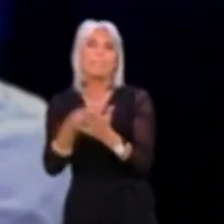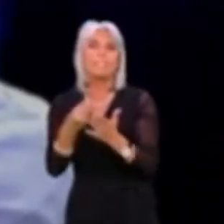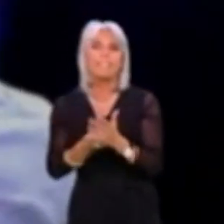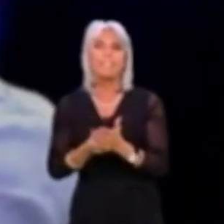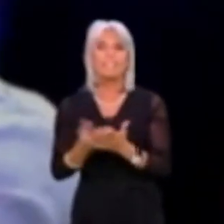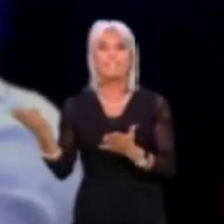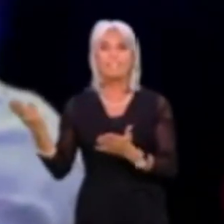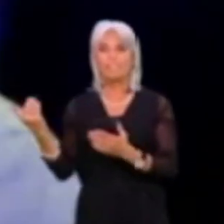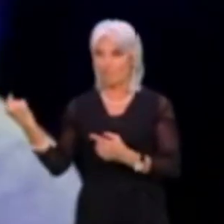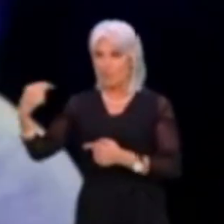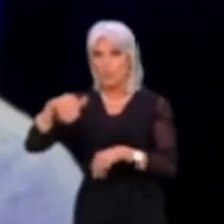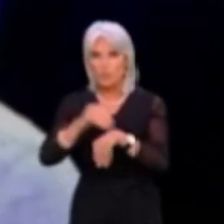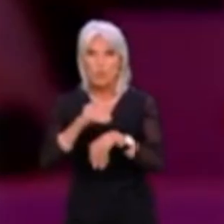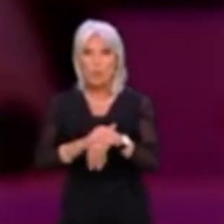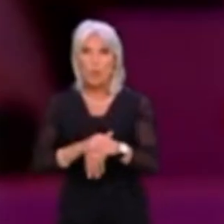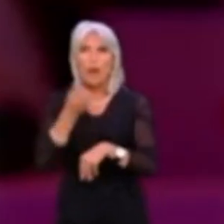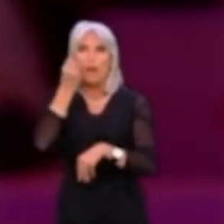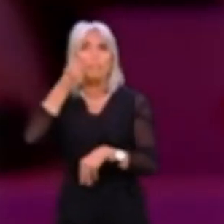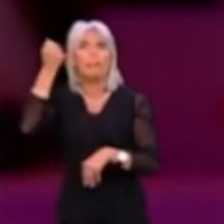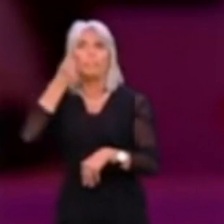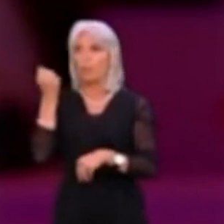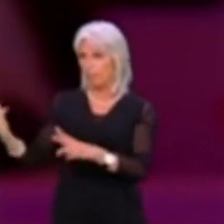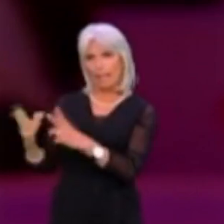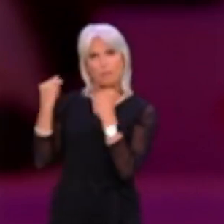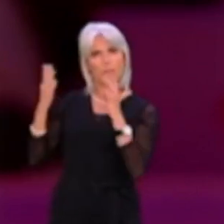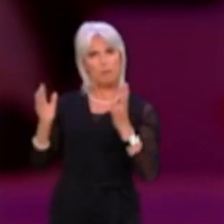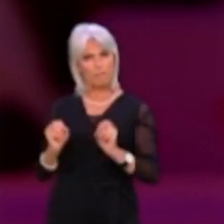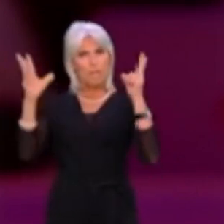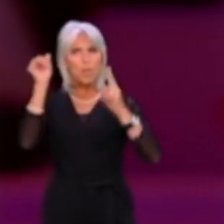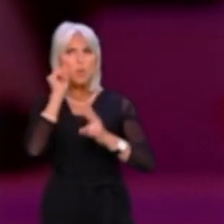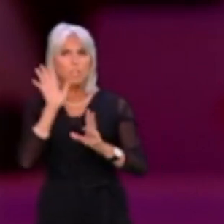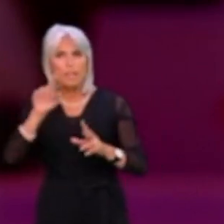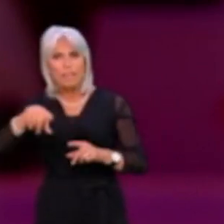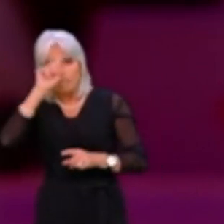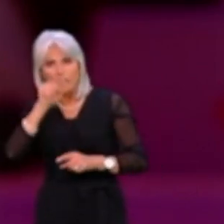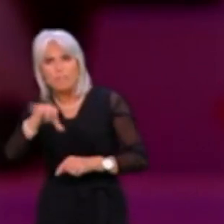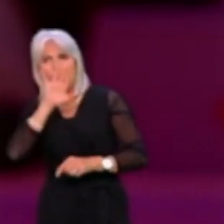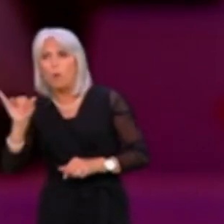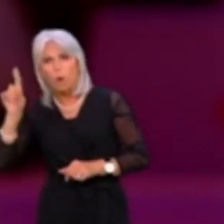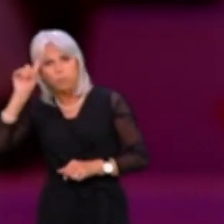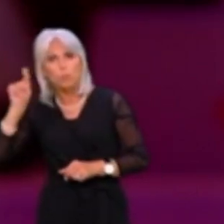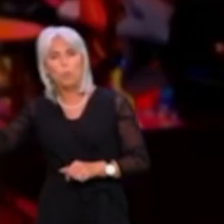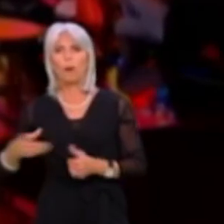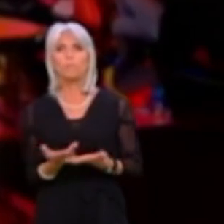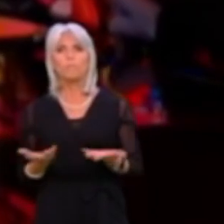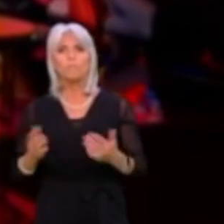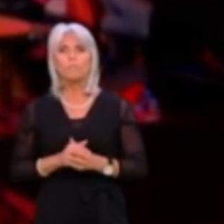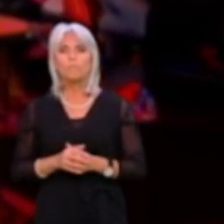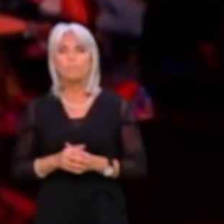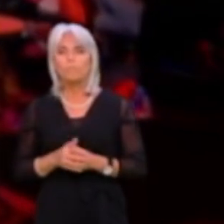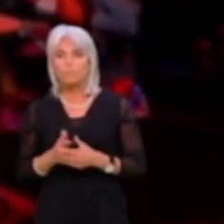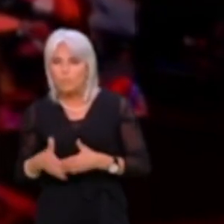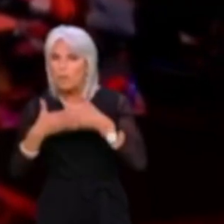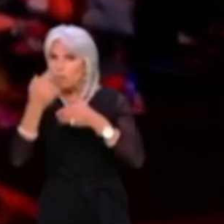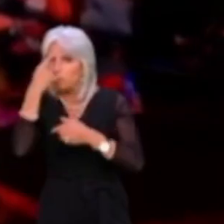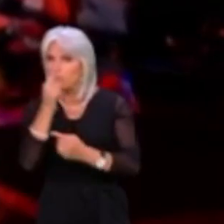votre présence ce soir. Sacha, explique-nous un petit peu au quotidien ce qui reste difficile pour toi. Tu as donné, évidemment, les astuces un